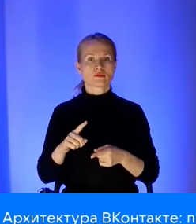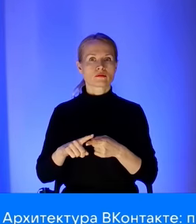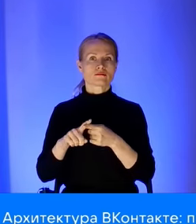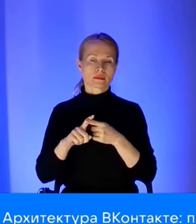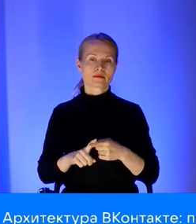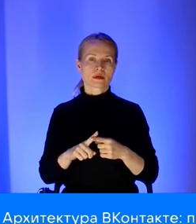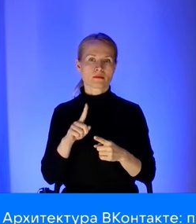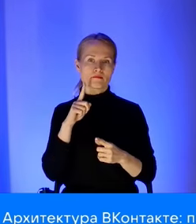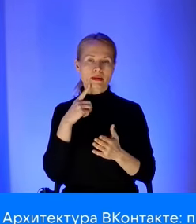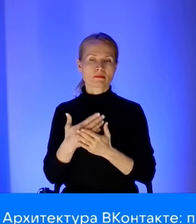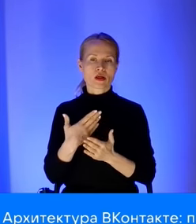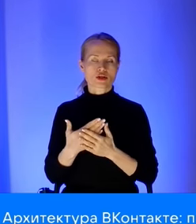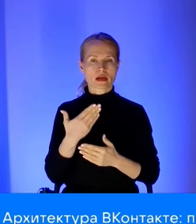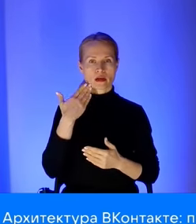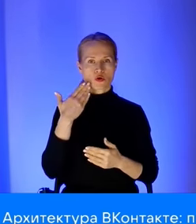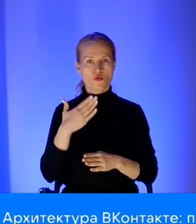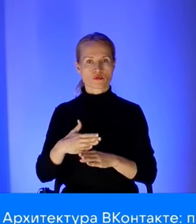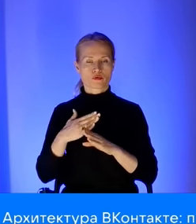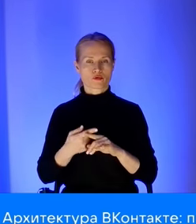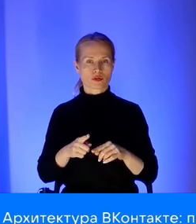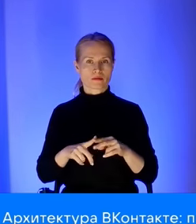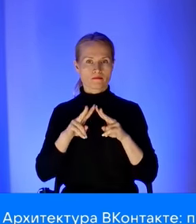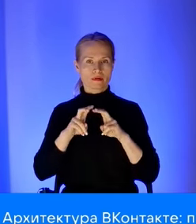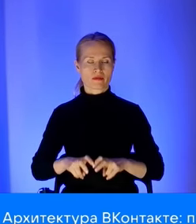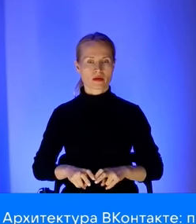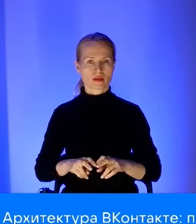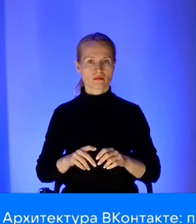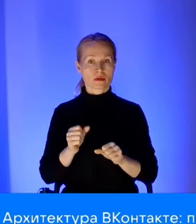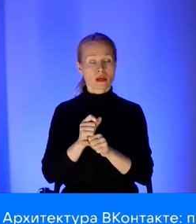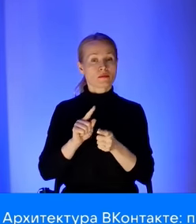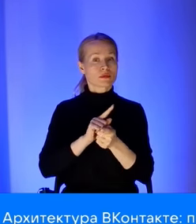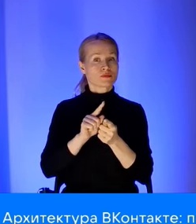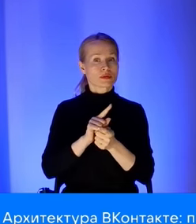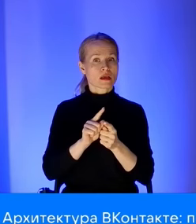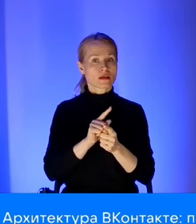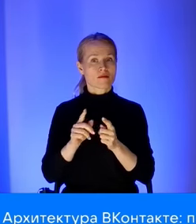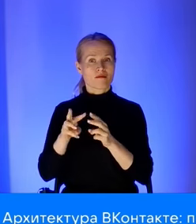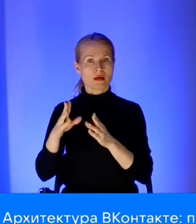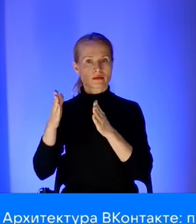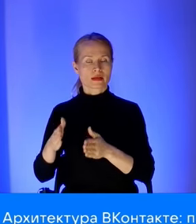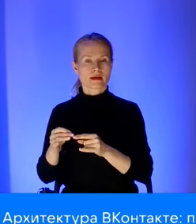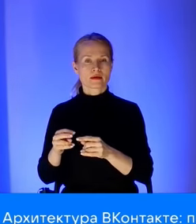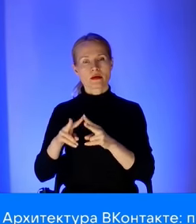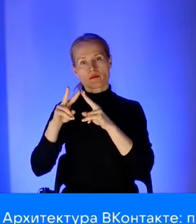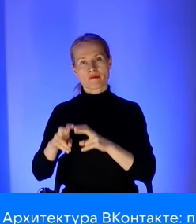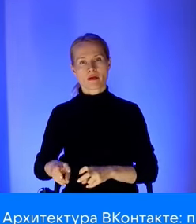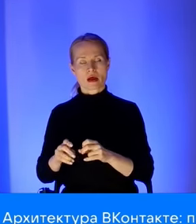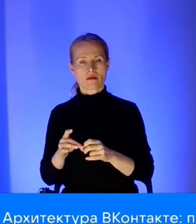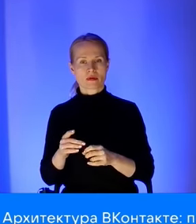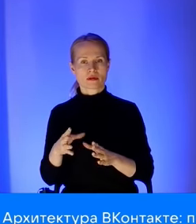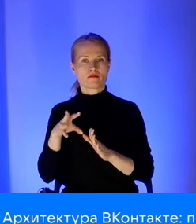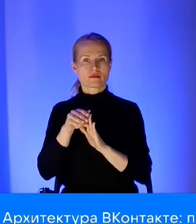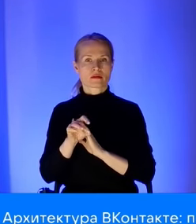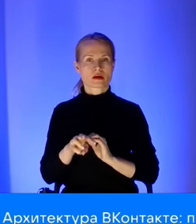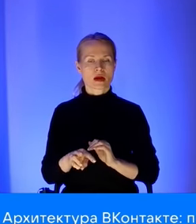предположения мы а делаем изменения в модели проверяем их и внедряем в продакшн то есть мы